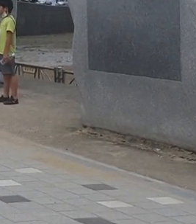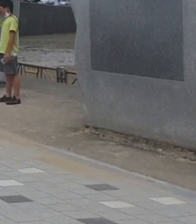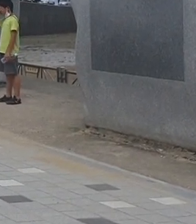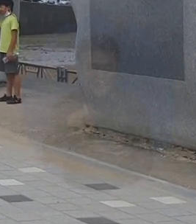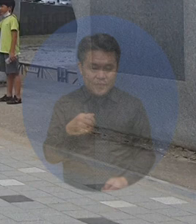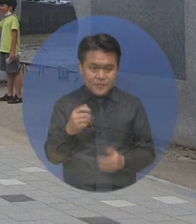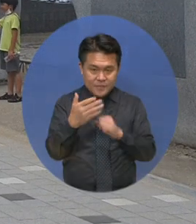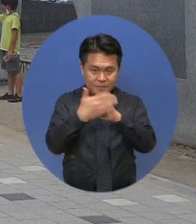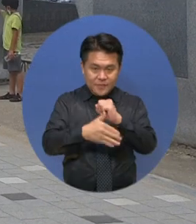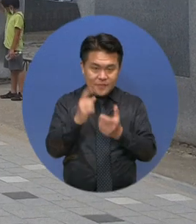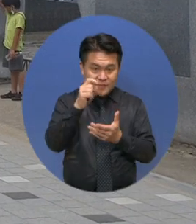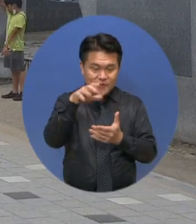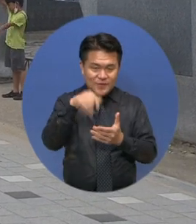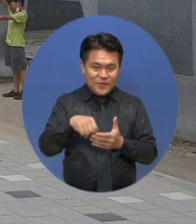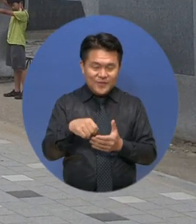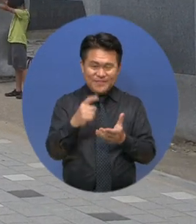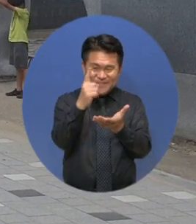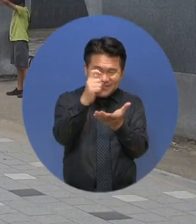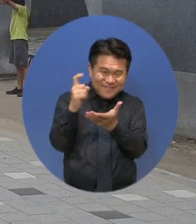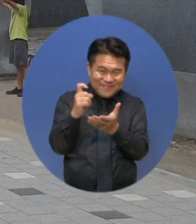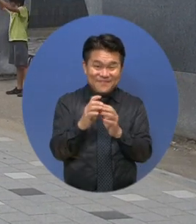포토존에서 추억을 남기는 사람과